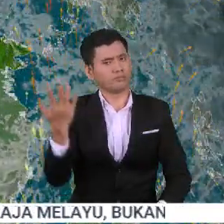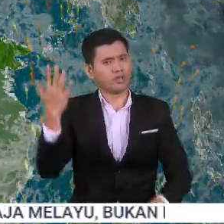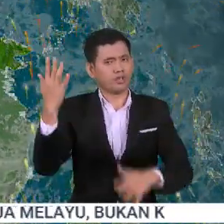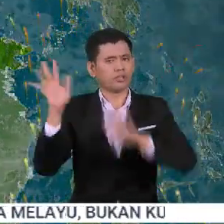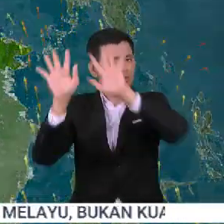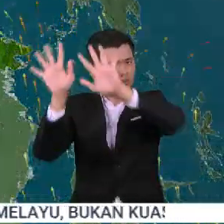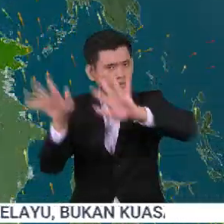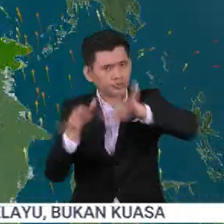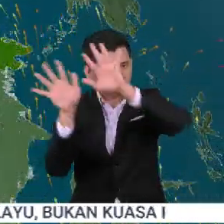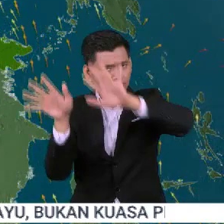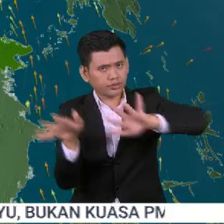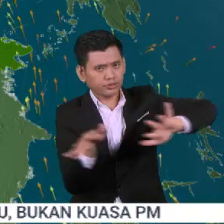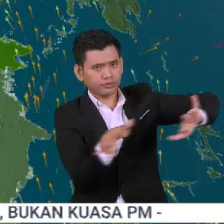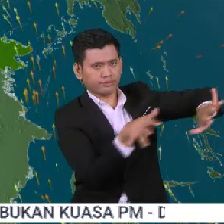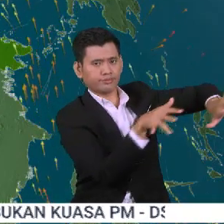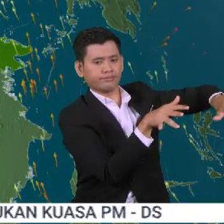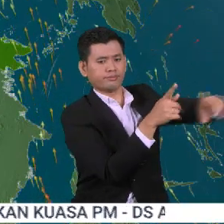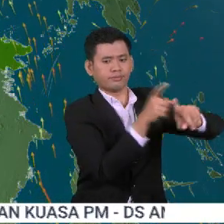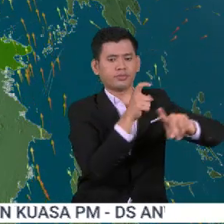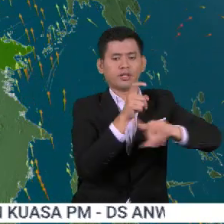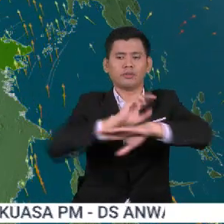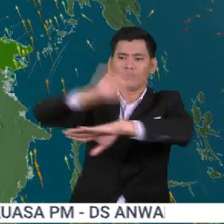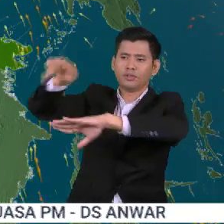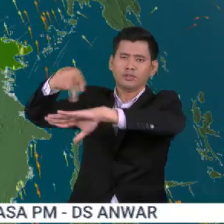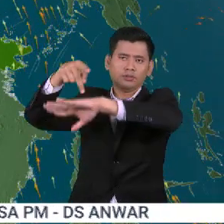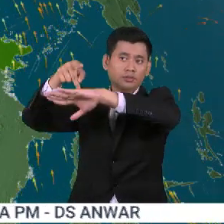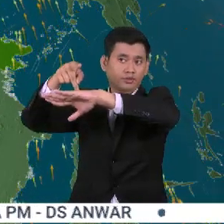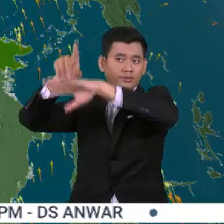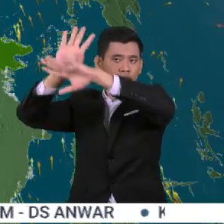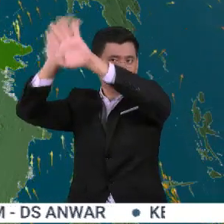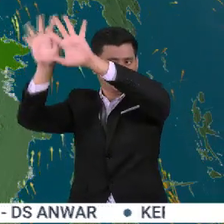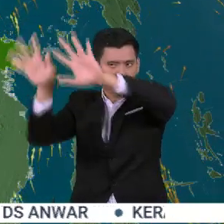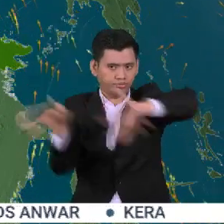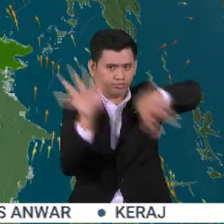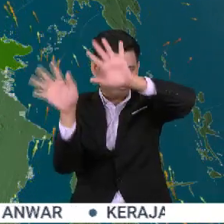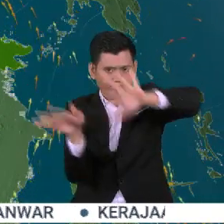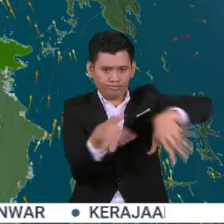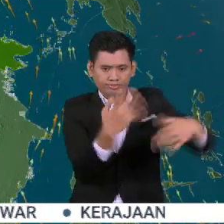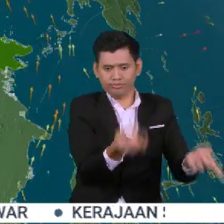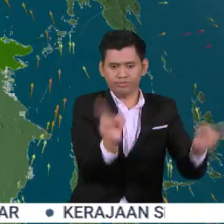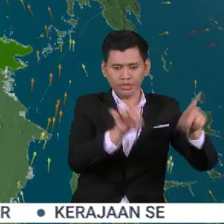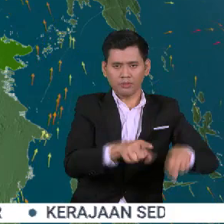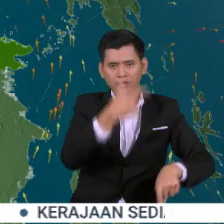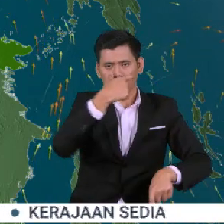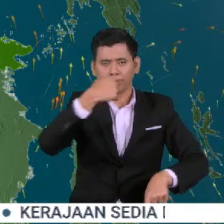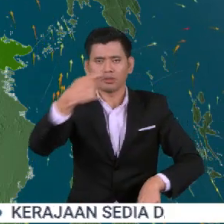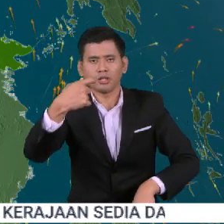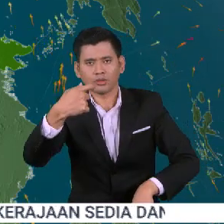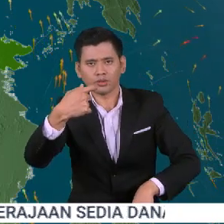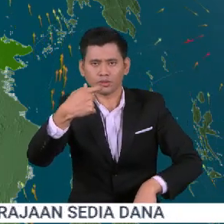mana kebanyakan lembapan telah ditarik ke arah taufan tersebut. Dan taufan ini juga telah mempengaruhi